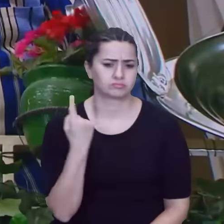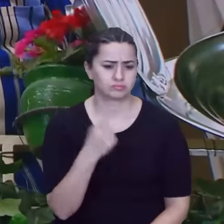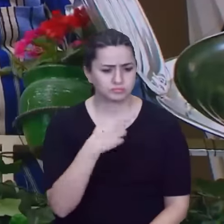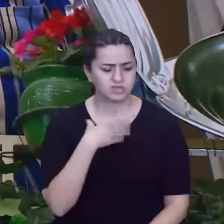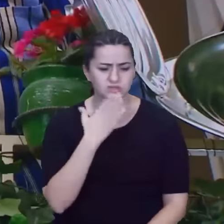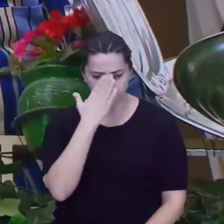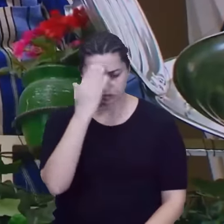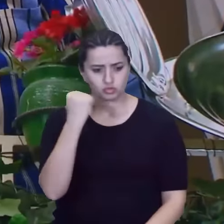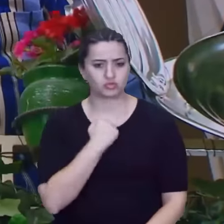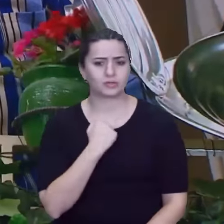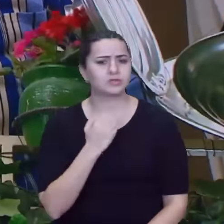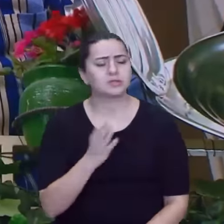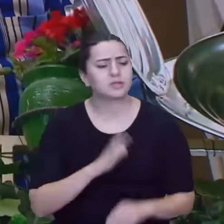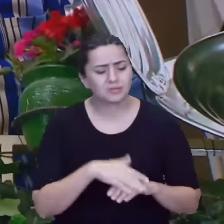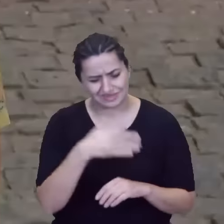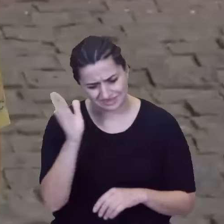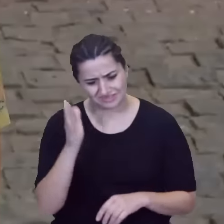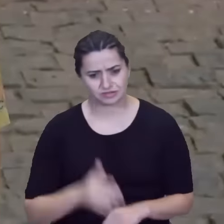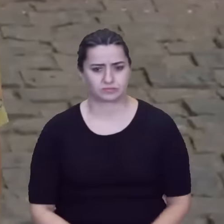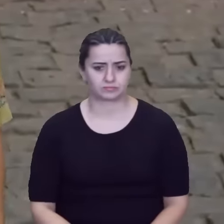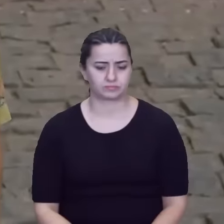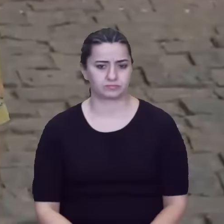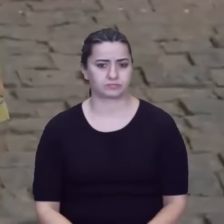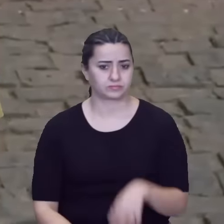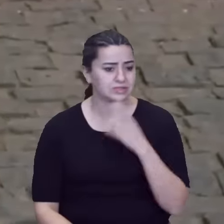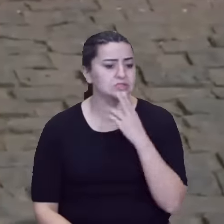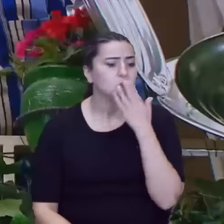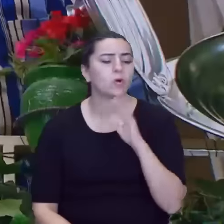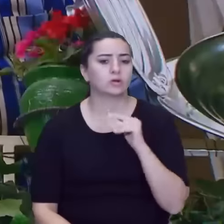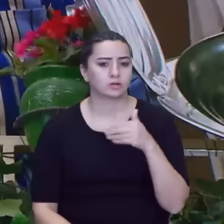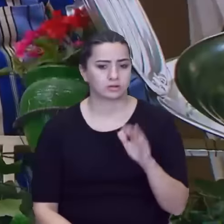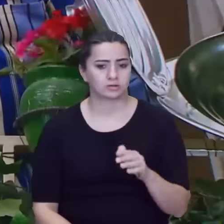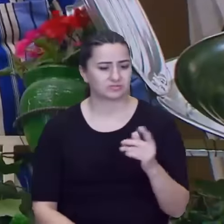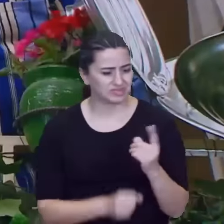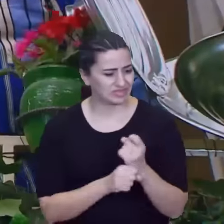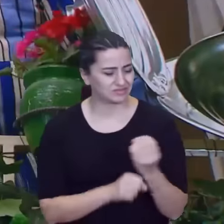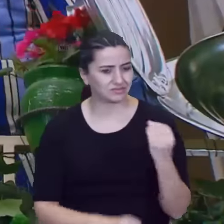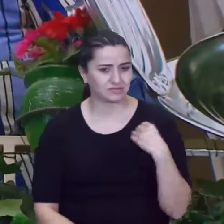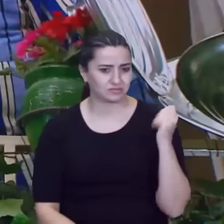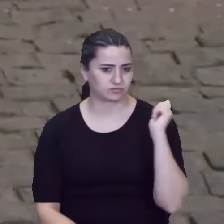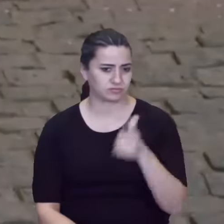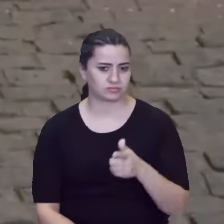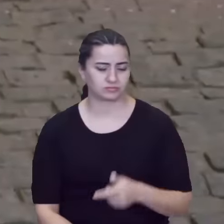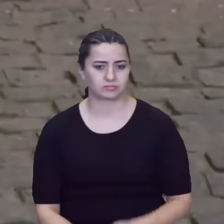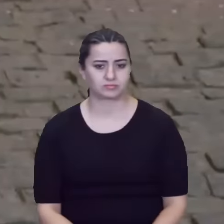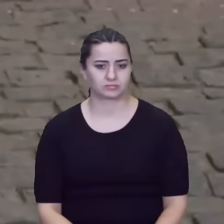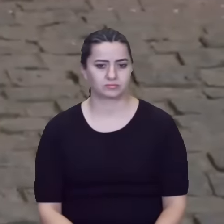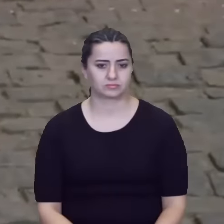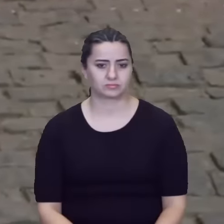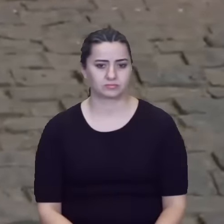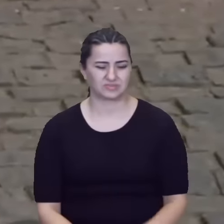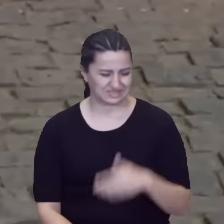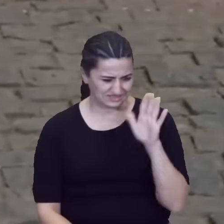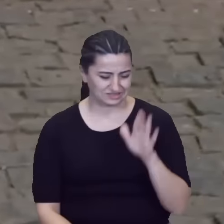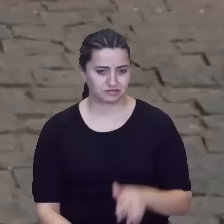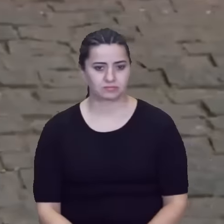baş düşmanım. Sen ne yapayım? Gitsene oradan. Ha, sana kızmayacak. Ya bir taş versene oradan. Şey. Kafasını atayım da yarayım.